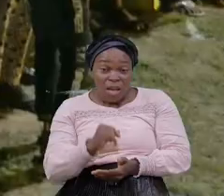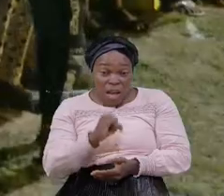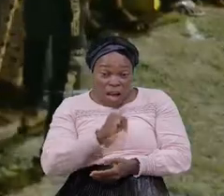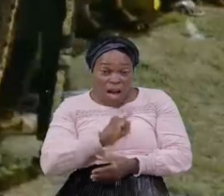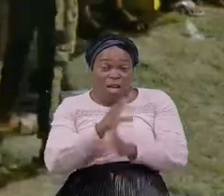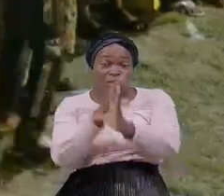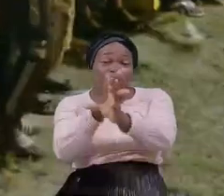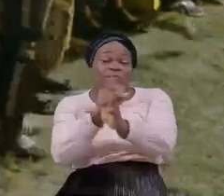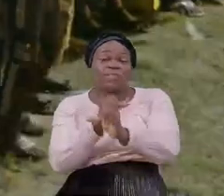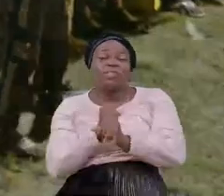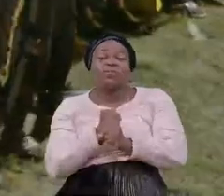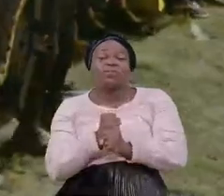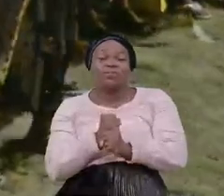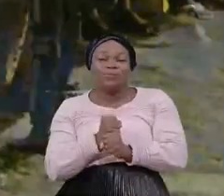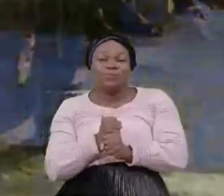Je reçois.